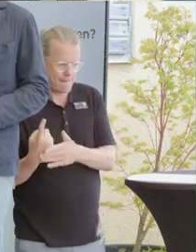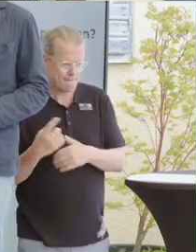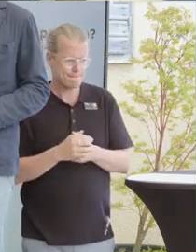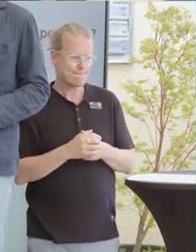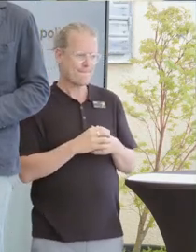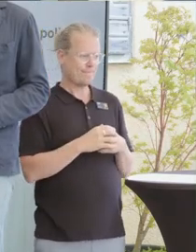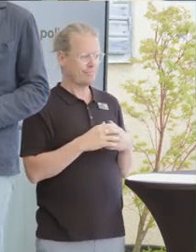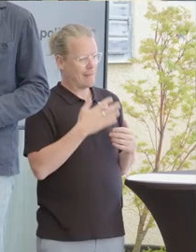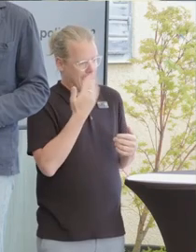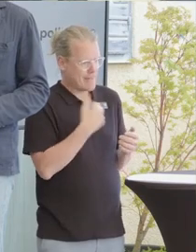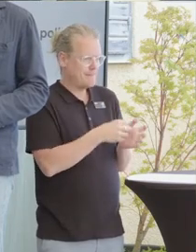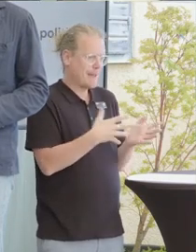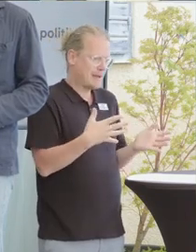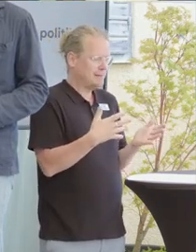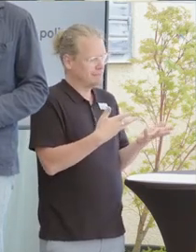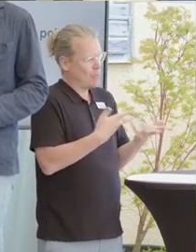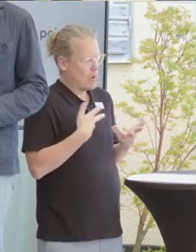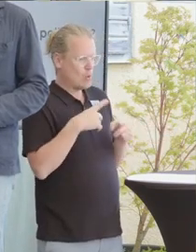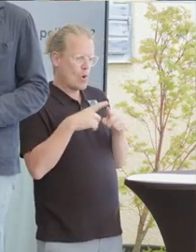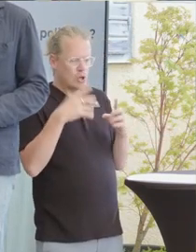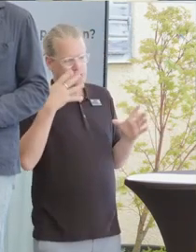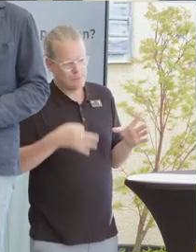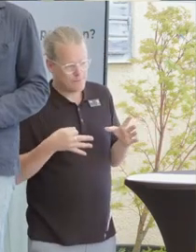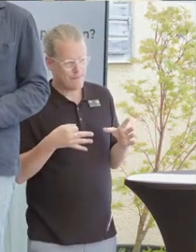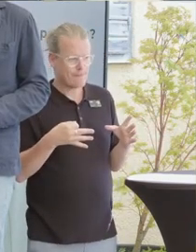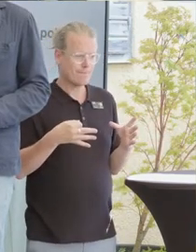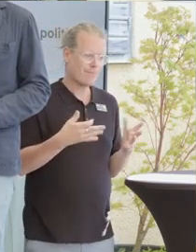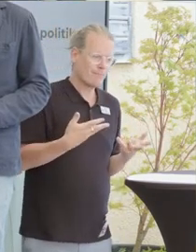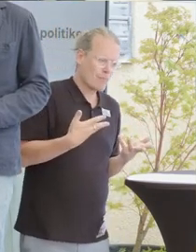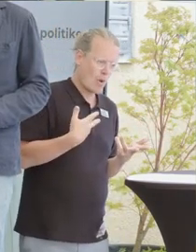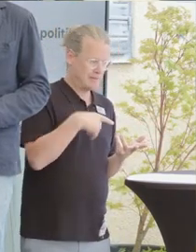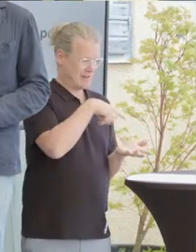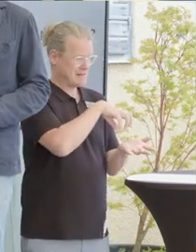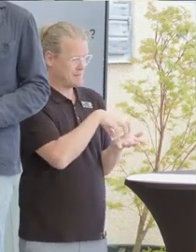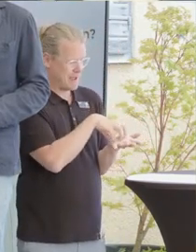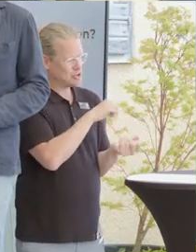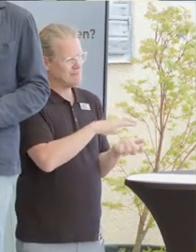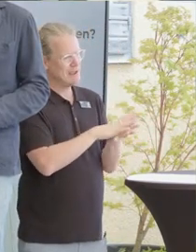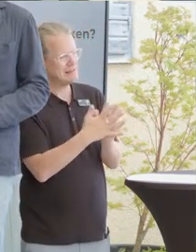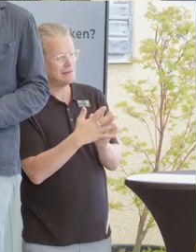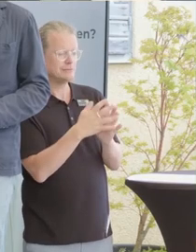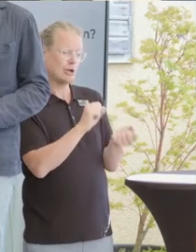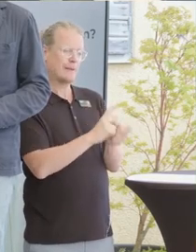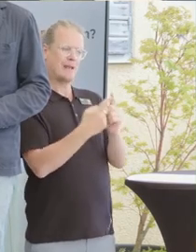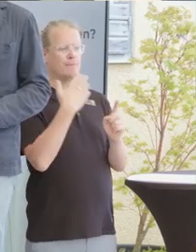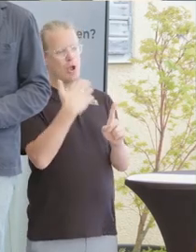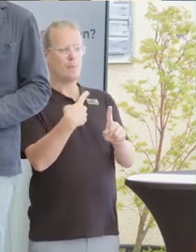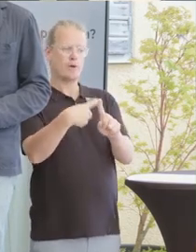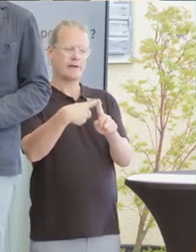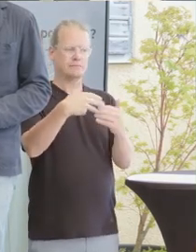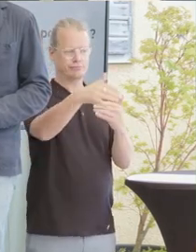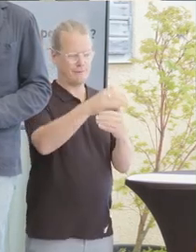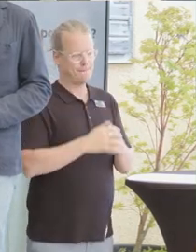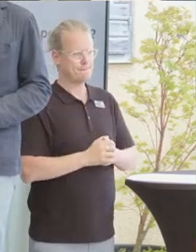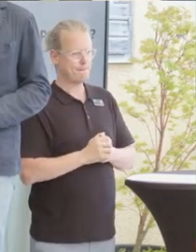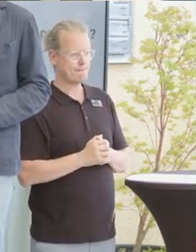kunskap vi bara kan för att den här samhällsutvecklingen ska bli så positiv som möjligt. Och det jag också tycker är bra att lyfta är just